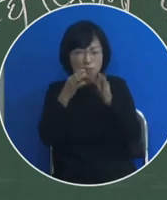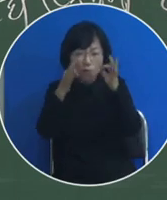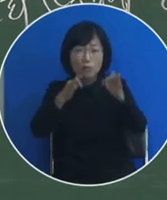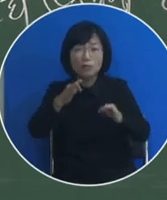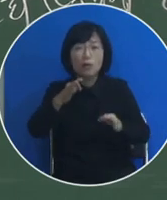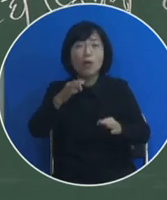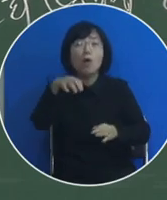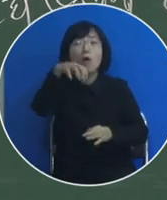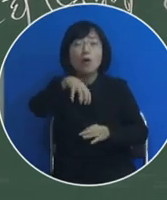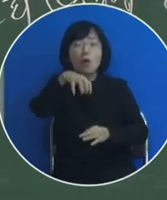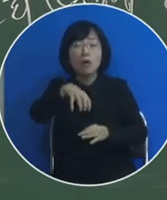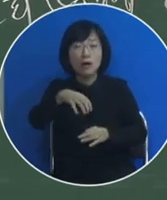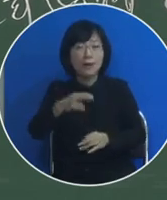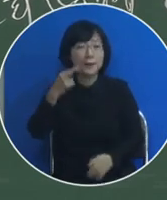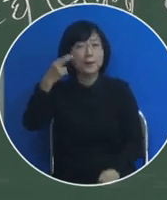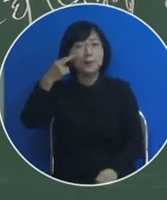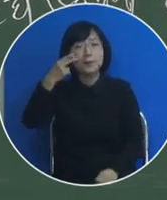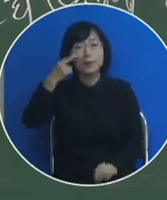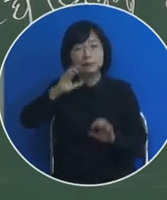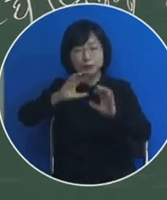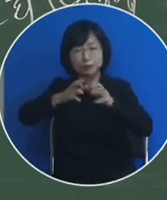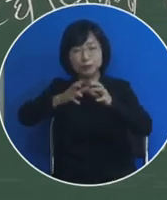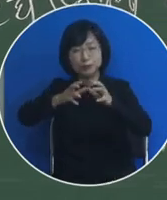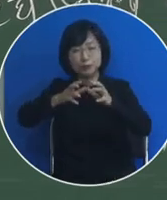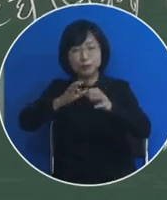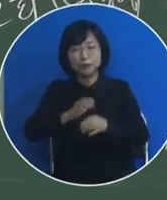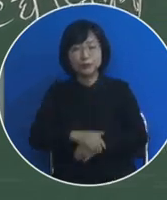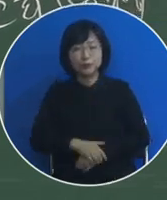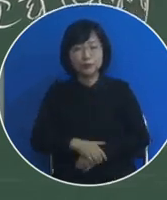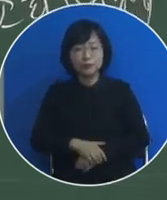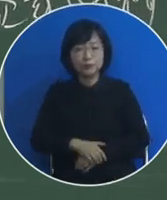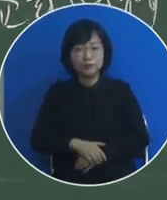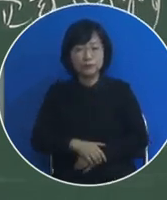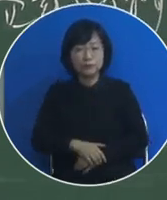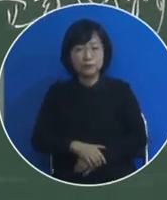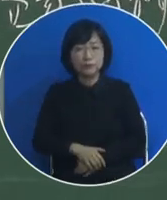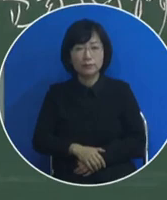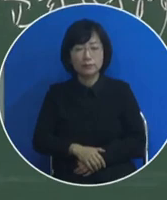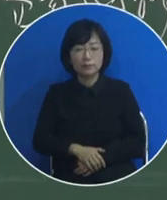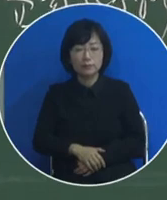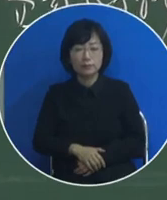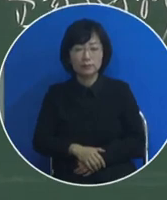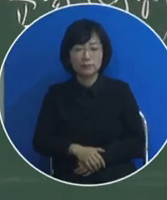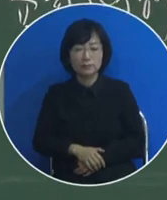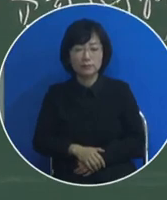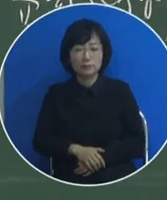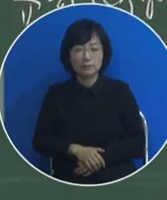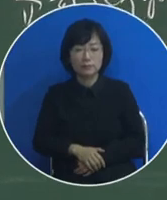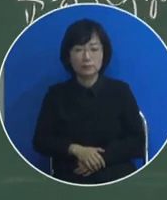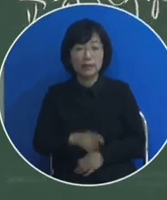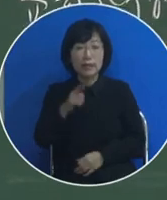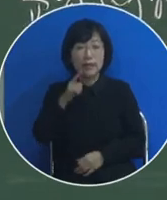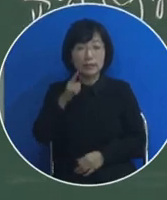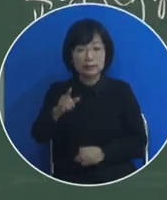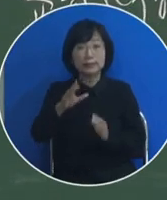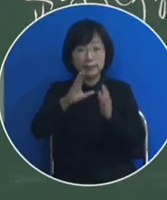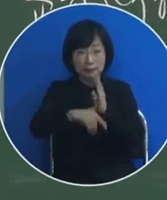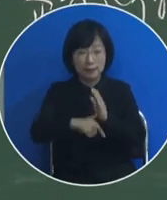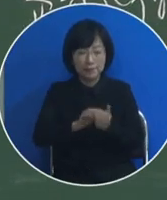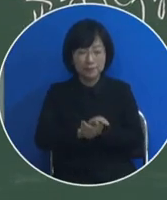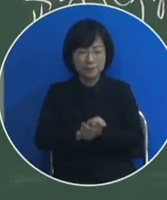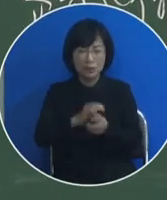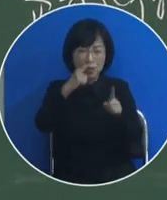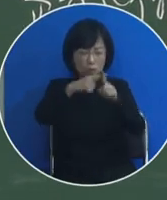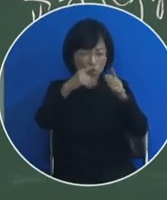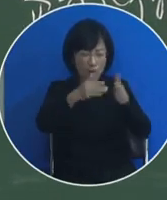out with the gospel was, honestly speaking, America. 그때에 많은 교회들을 세우려고 마음먹은 사람이 1세 록펠러였어요. And at